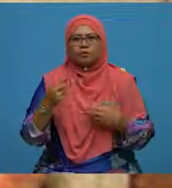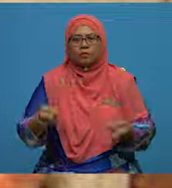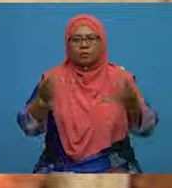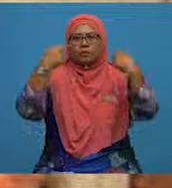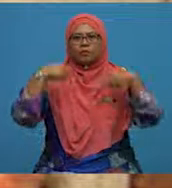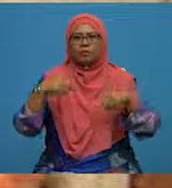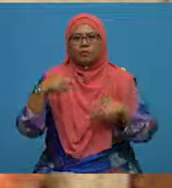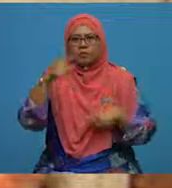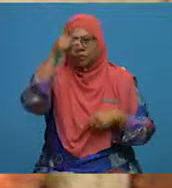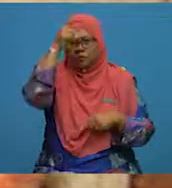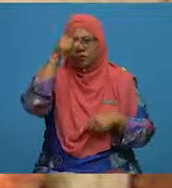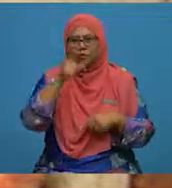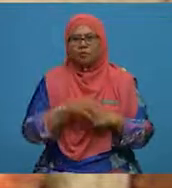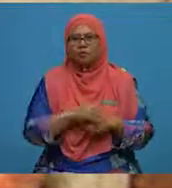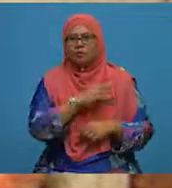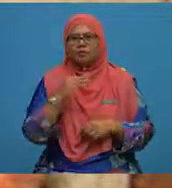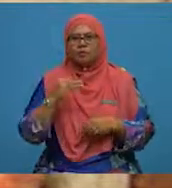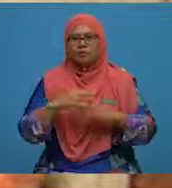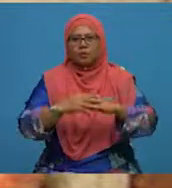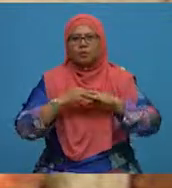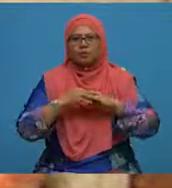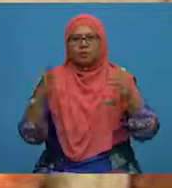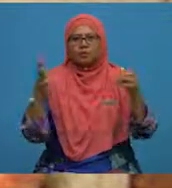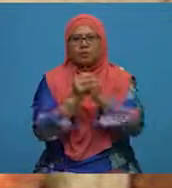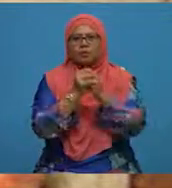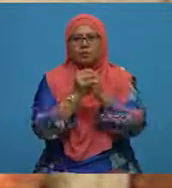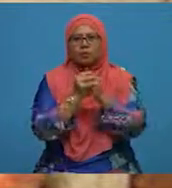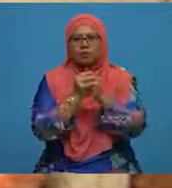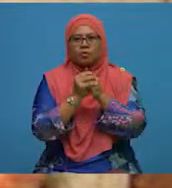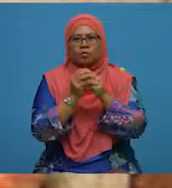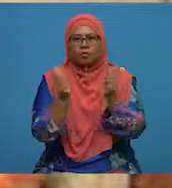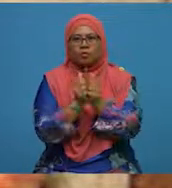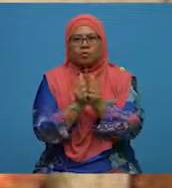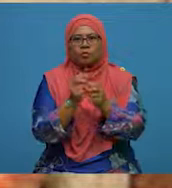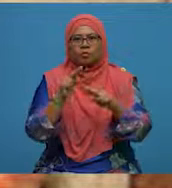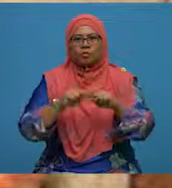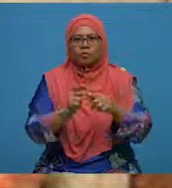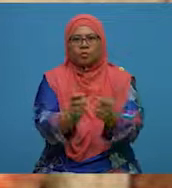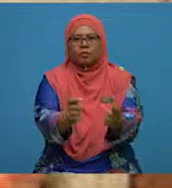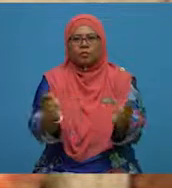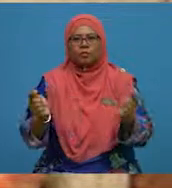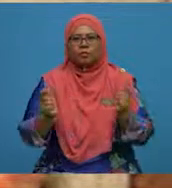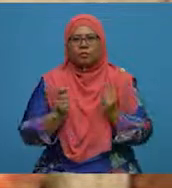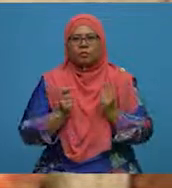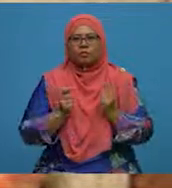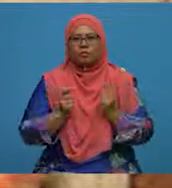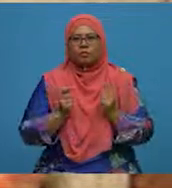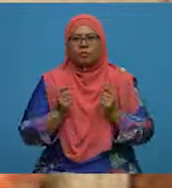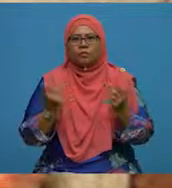Uthmaniyah dan British yang bergabung dengan penduduk tempatan bagi menentang